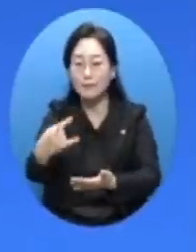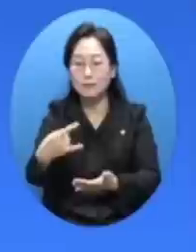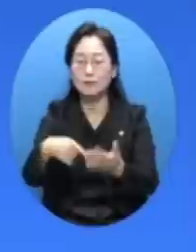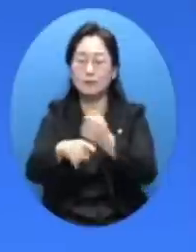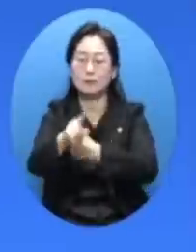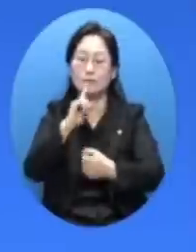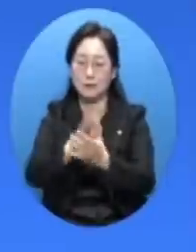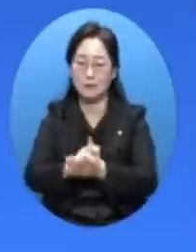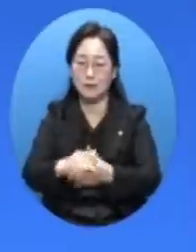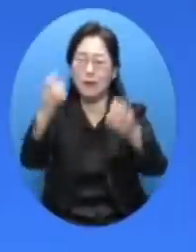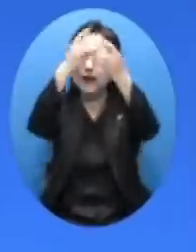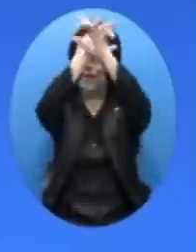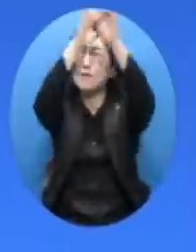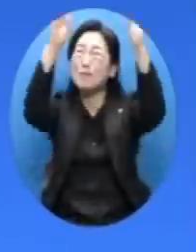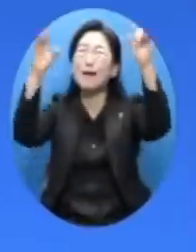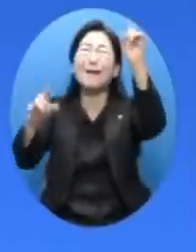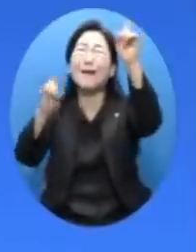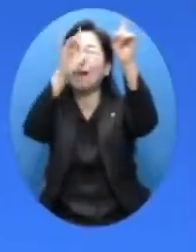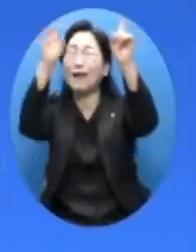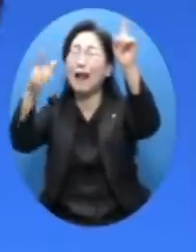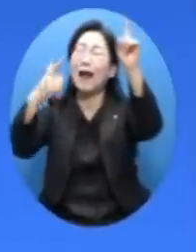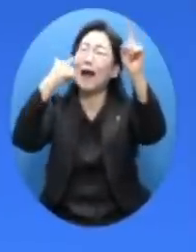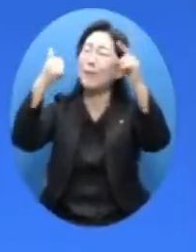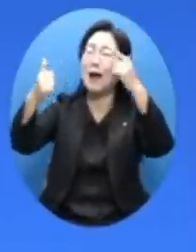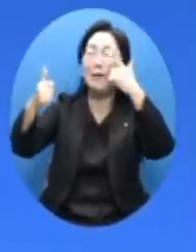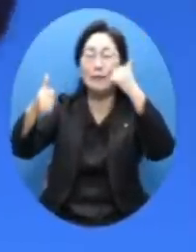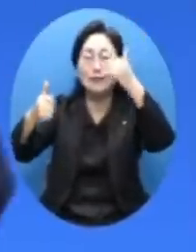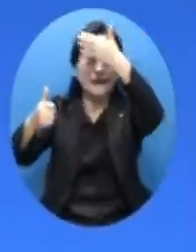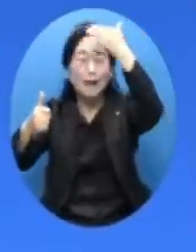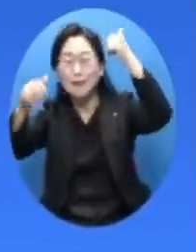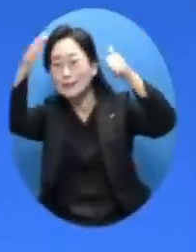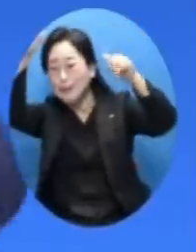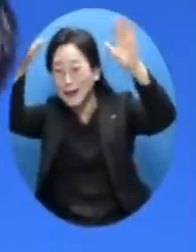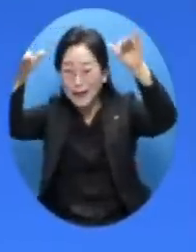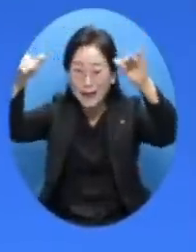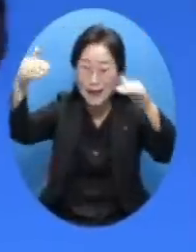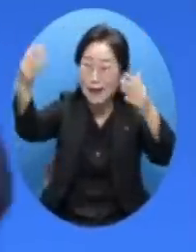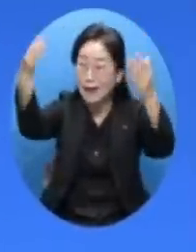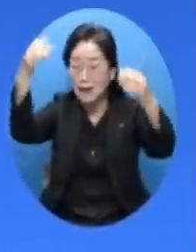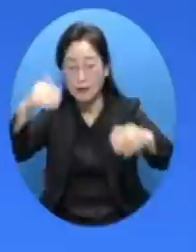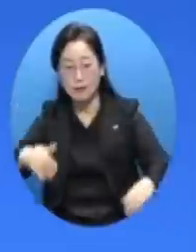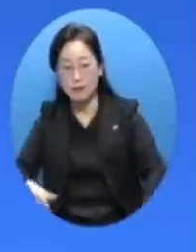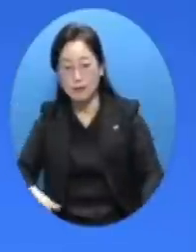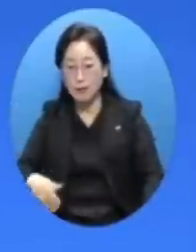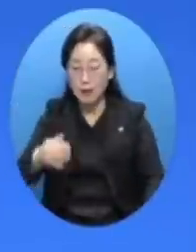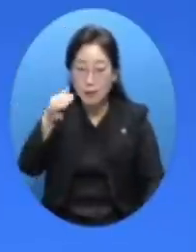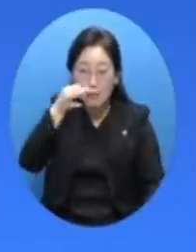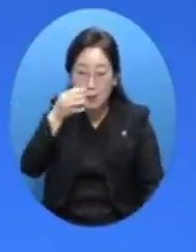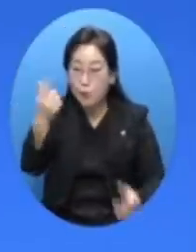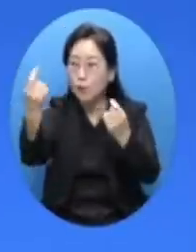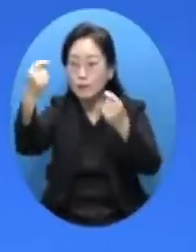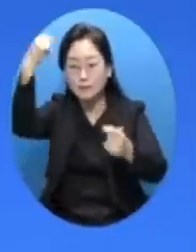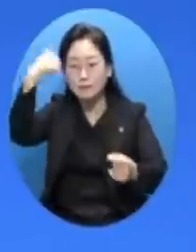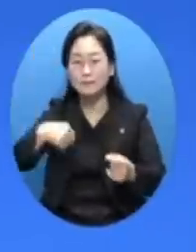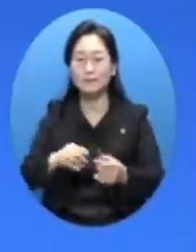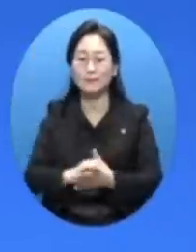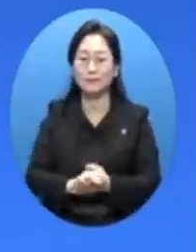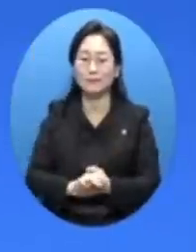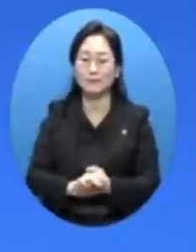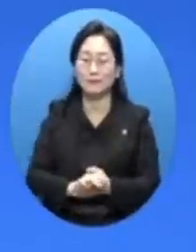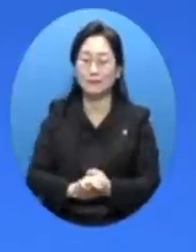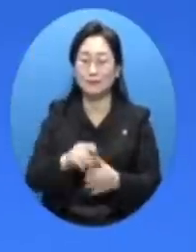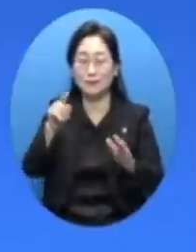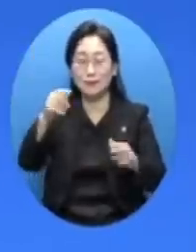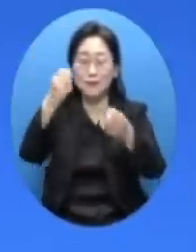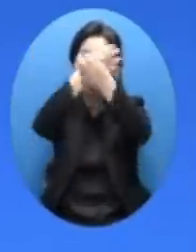별 하나하나가 아버지, 할아버지 자기랑서 손짓하는 모습으로 보이는 것 같았습니다. 그